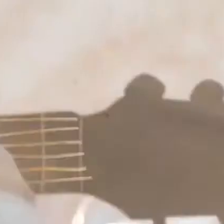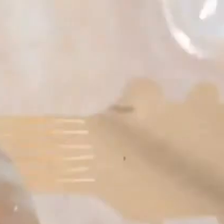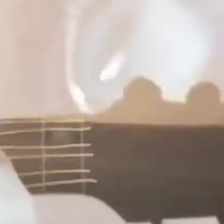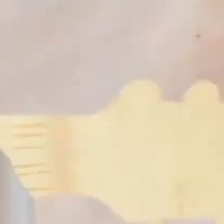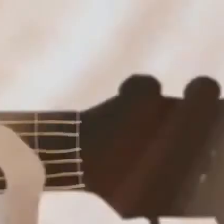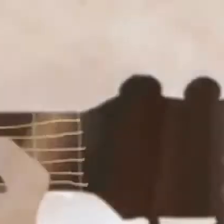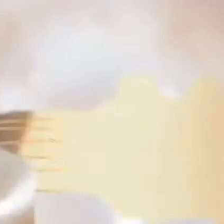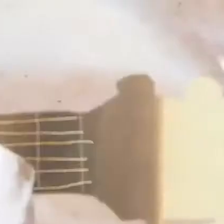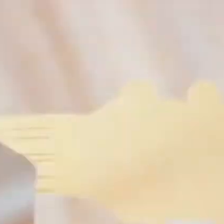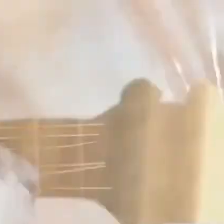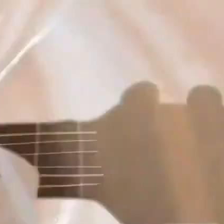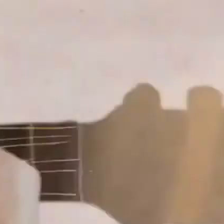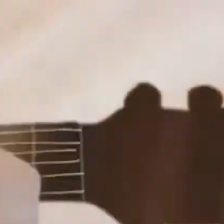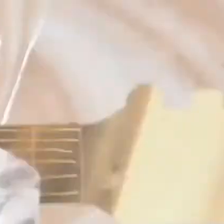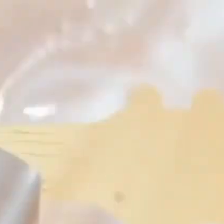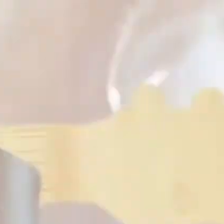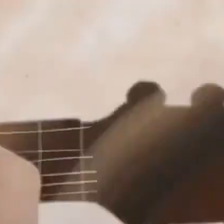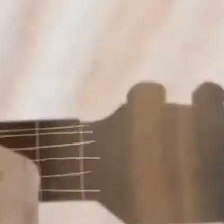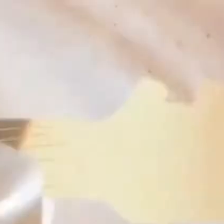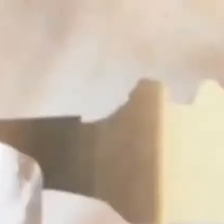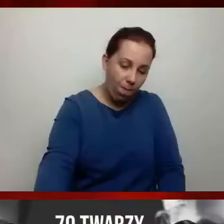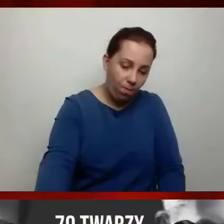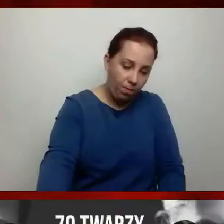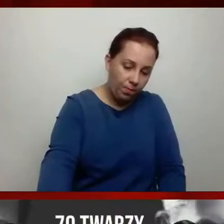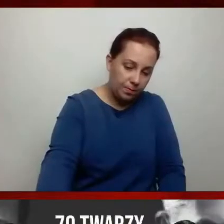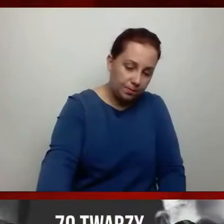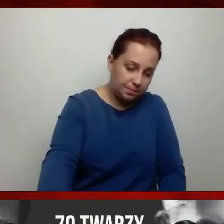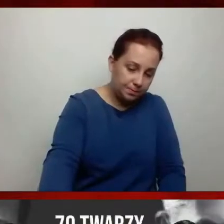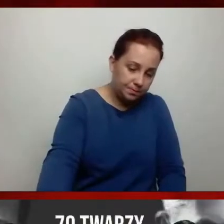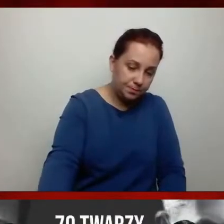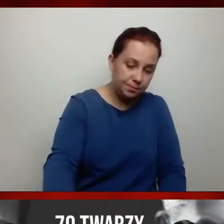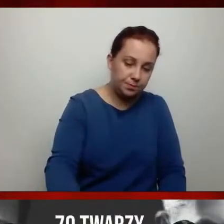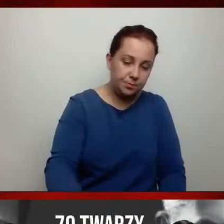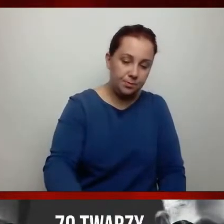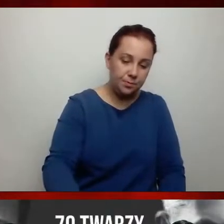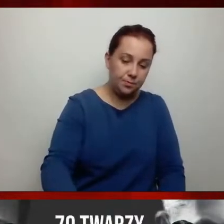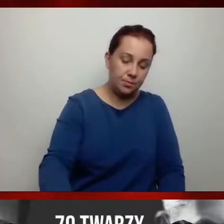więc to nie od narkotyków.